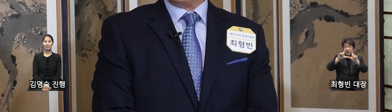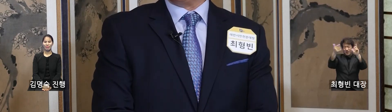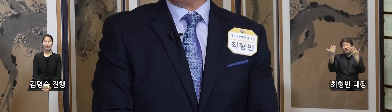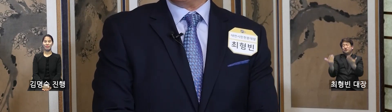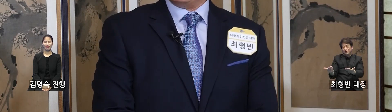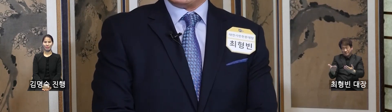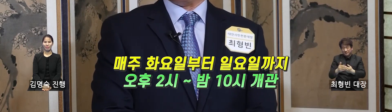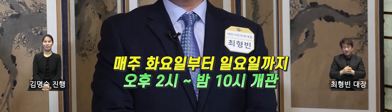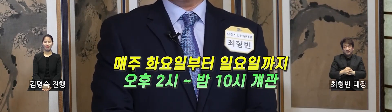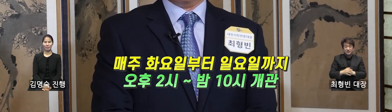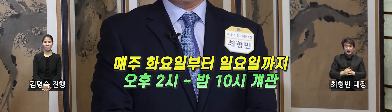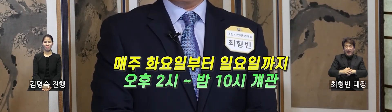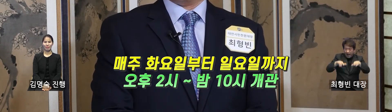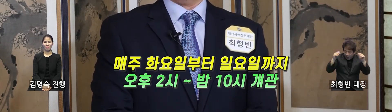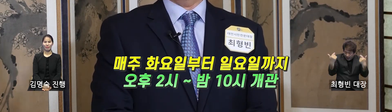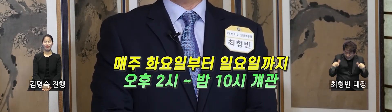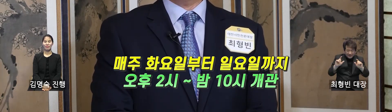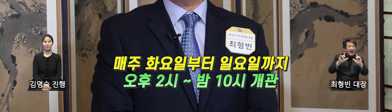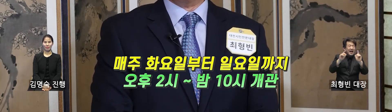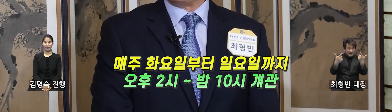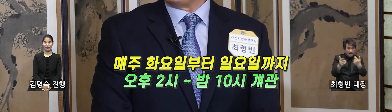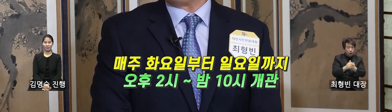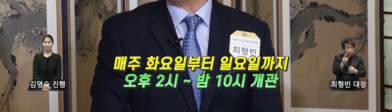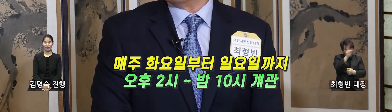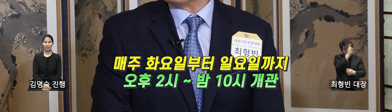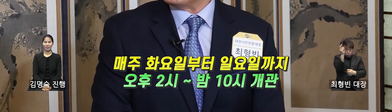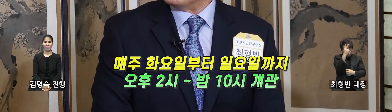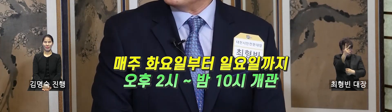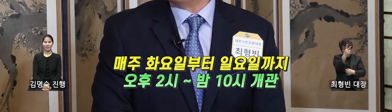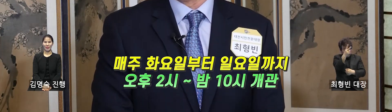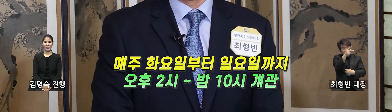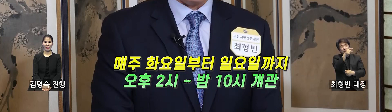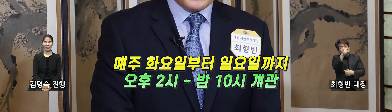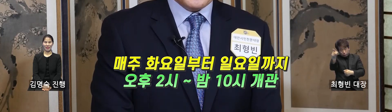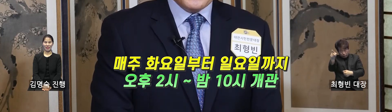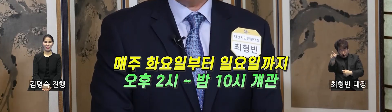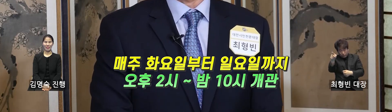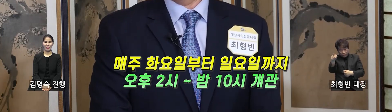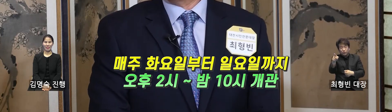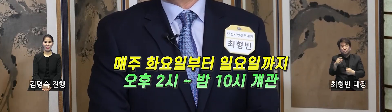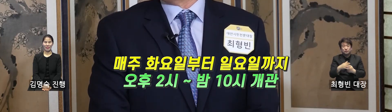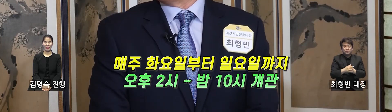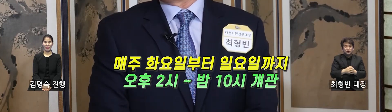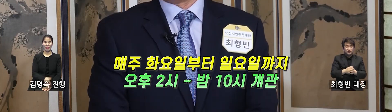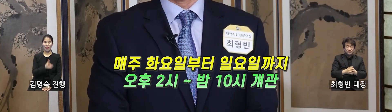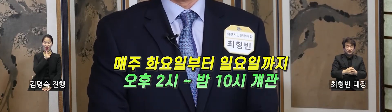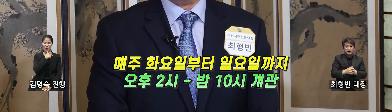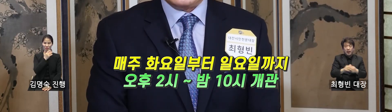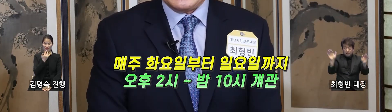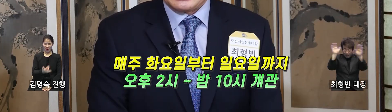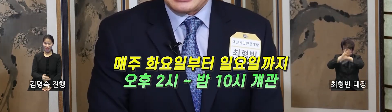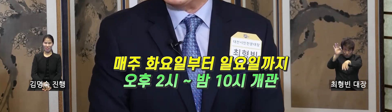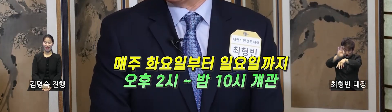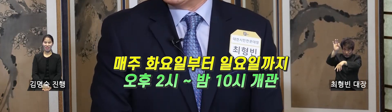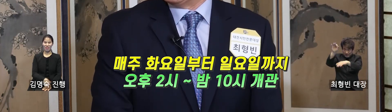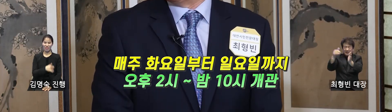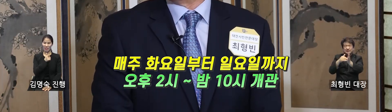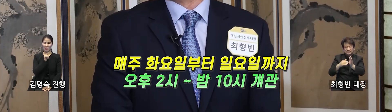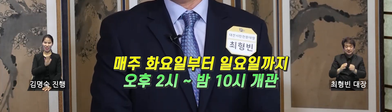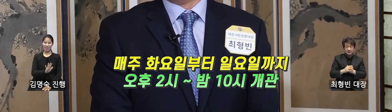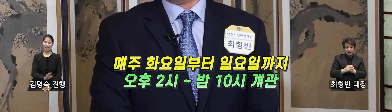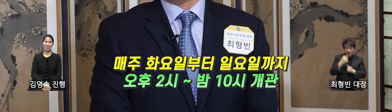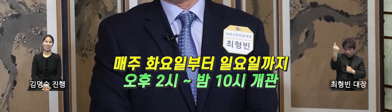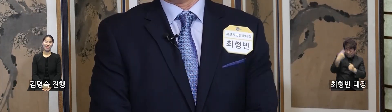언제든지 가 아니고요 5 동시 불도 봐봐 어려울 되고 5 2 15 또 밤 10시까지